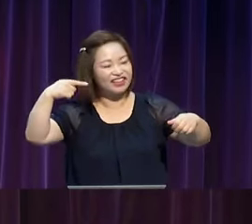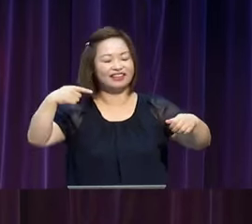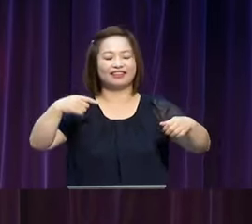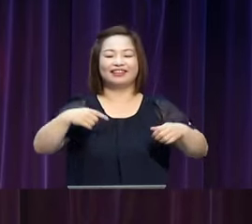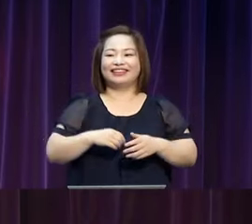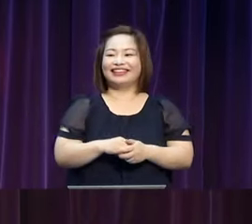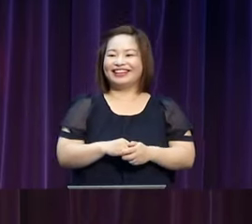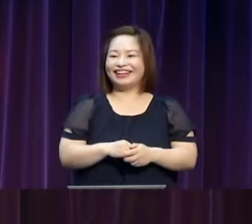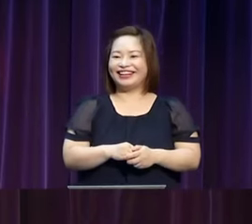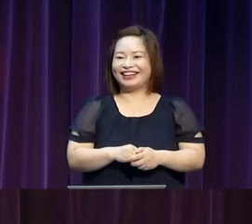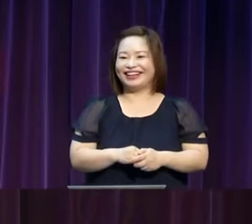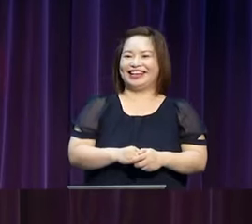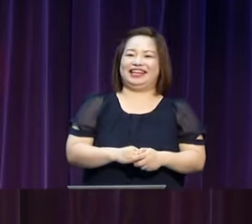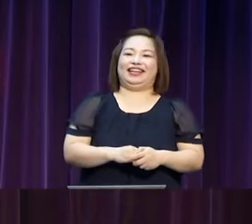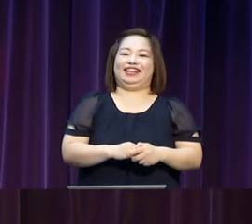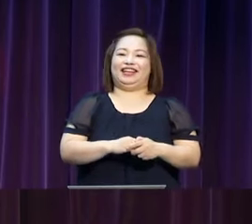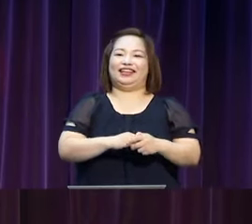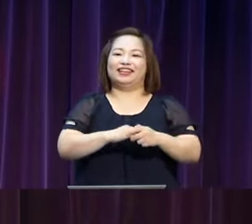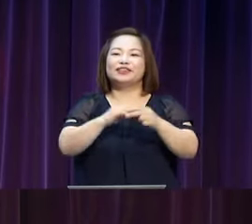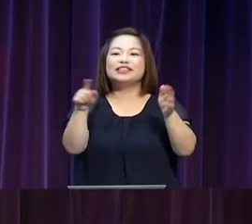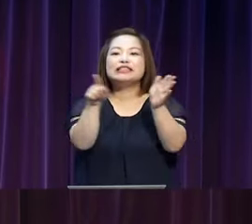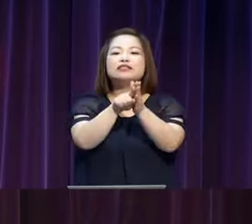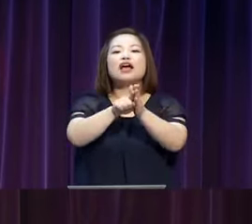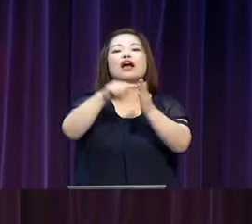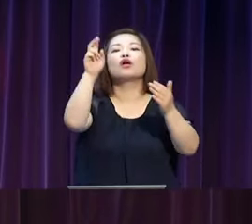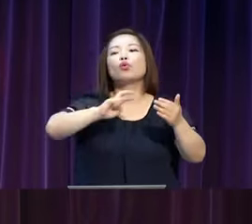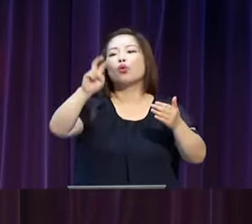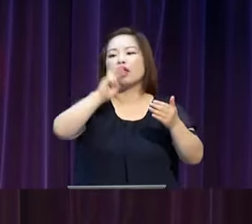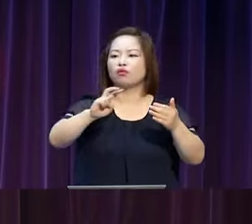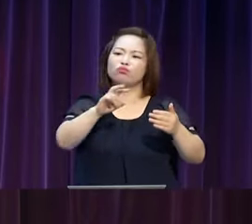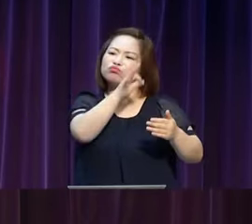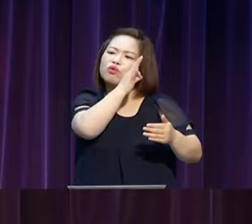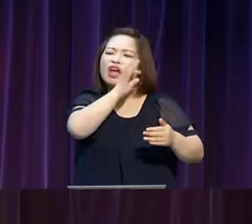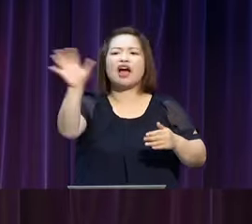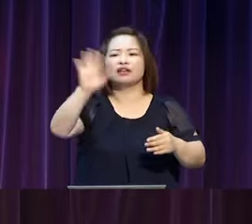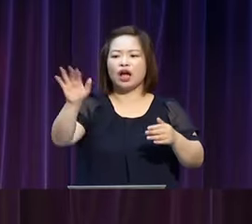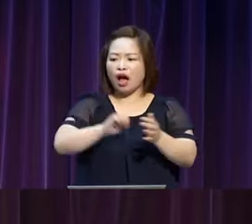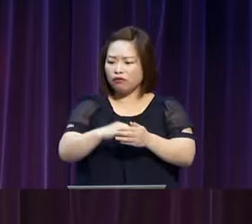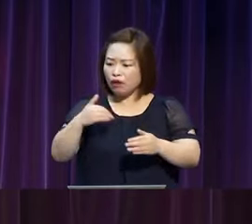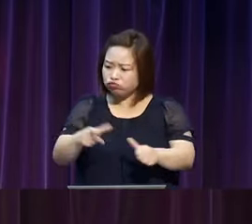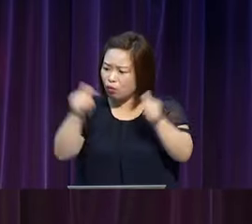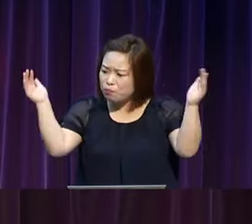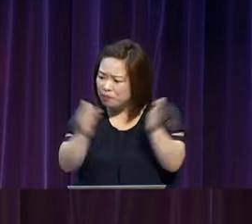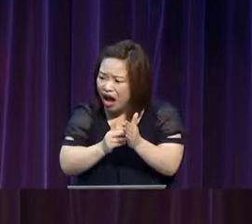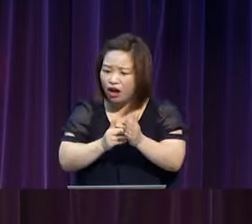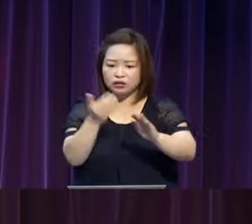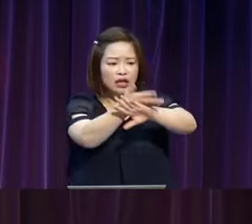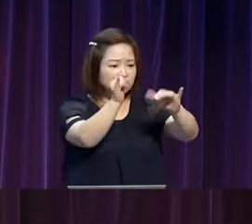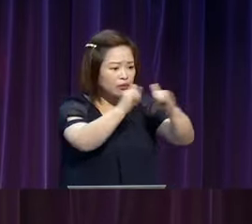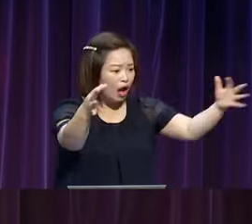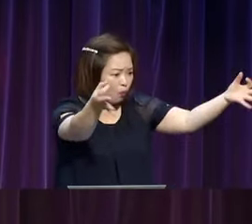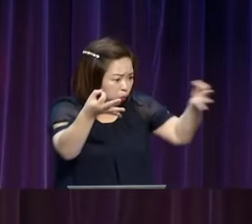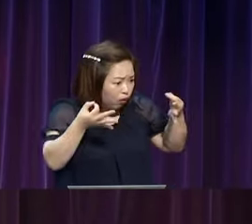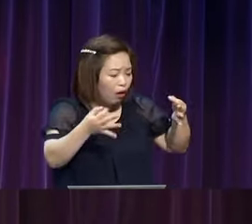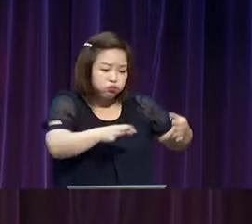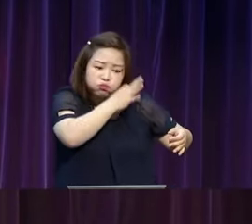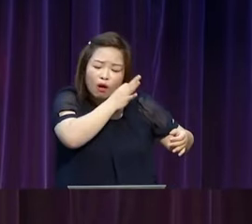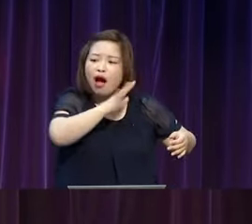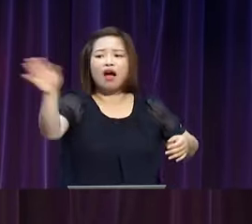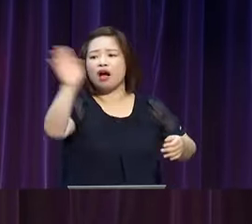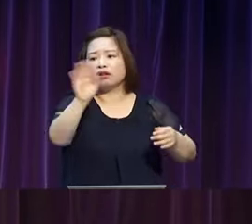그건 누구만 할 수 있어요. 구원 받은 게 부끄러운 게 아니에요. 천국 가는 게 부끄러운 게 아니에요. 기도할 수 있는